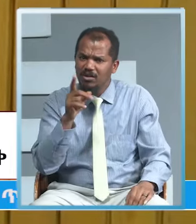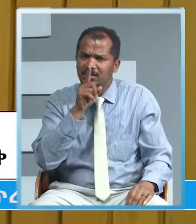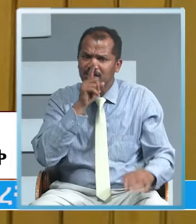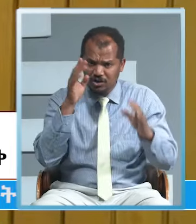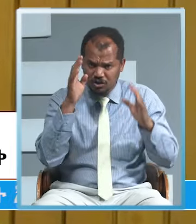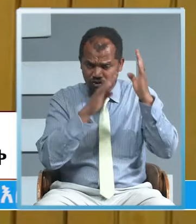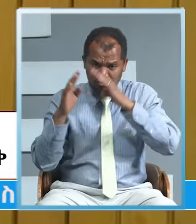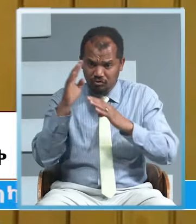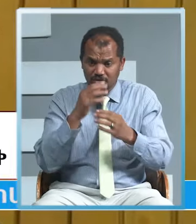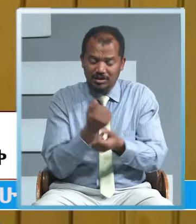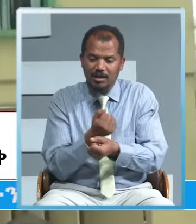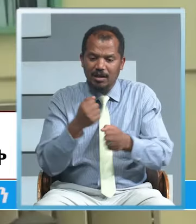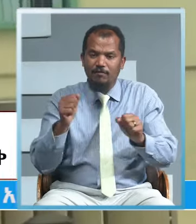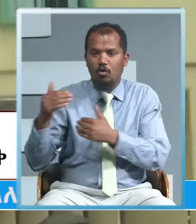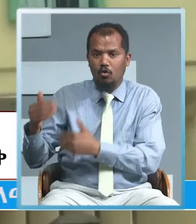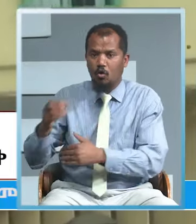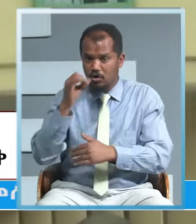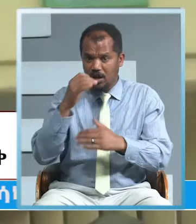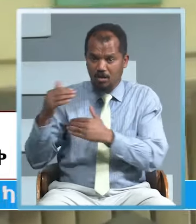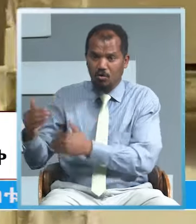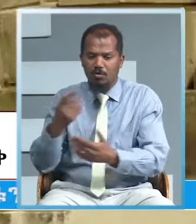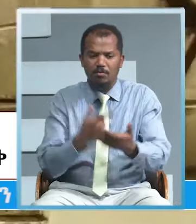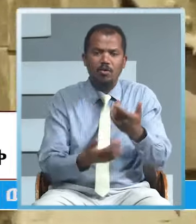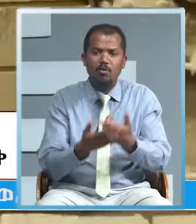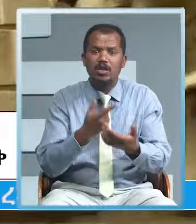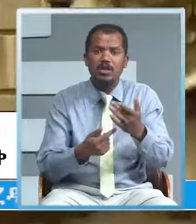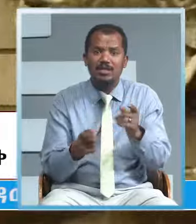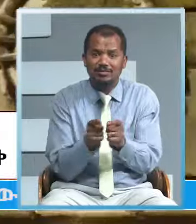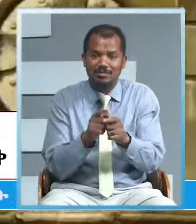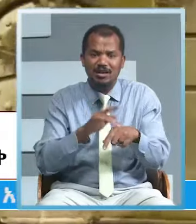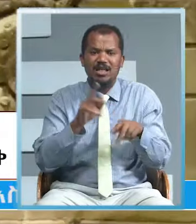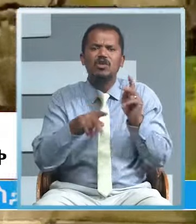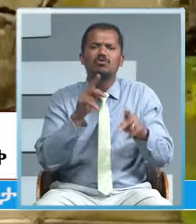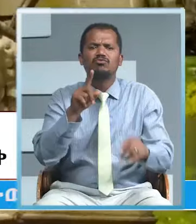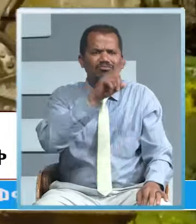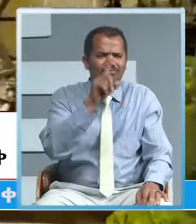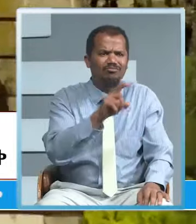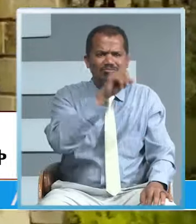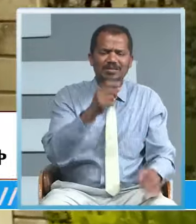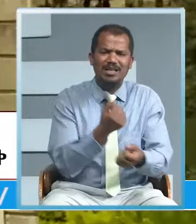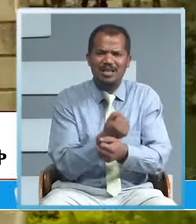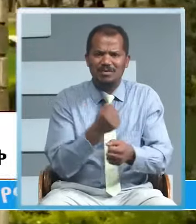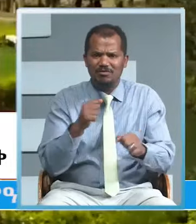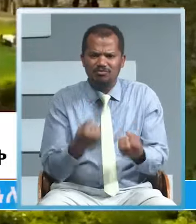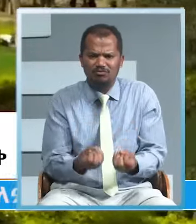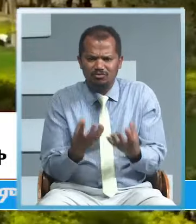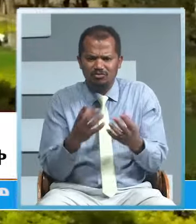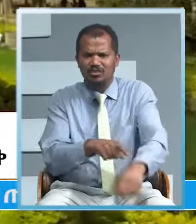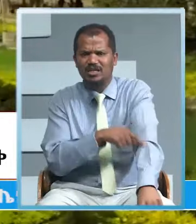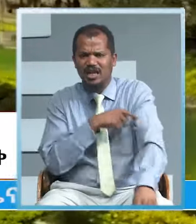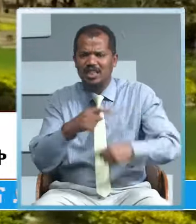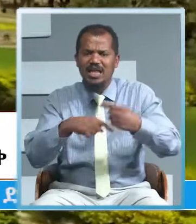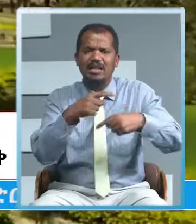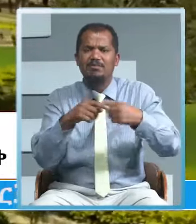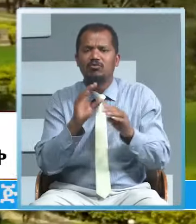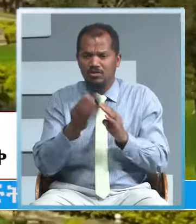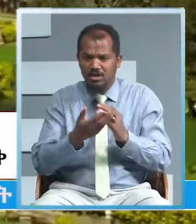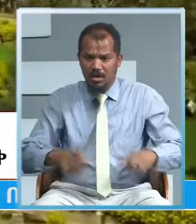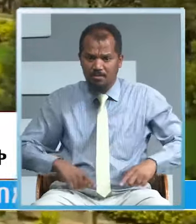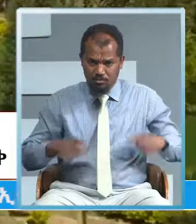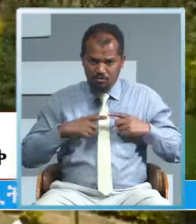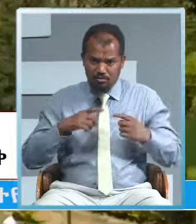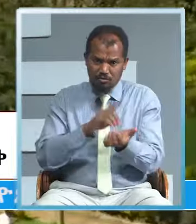የጸጥታ ችግሮችን ከመፍታት ጎን ለጎን በውይይት መድረኮች ህዝቡ ያነሳቸውን ጥያቄዎች ለመፍታት ብዙ ርቀት የሄደበት ሁኔታ